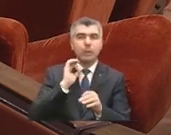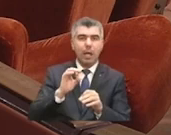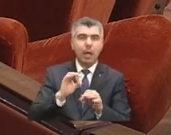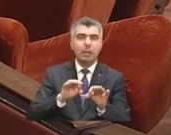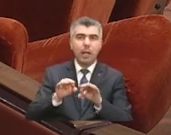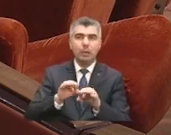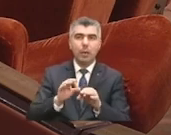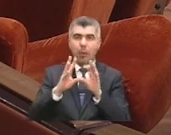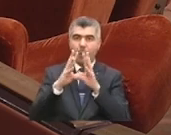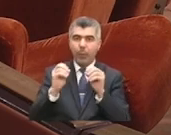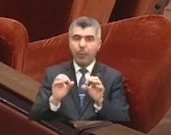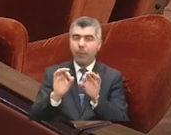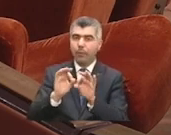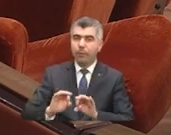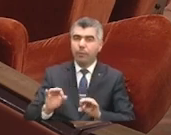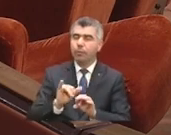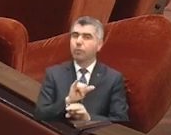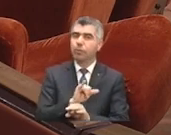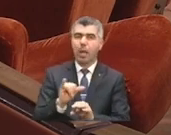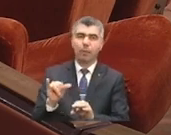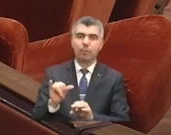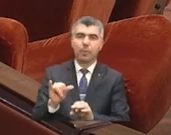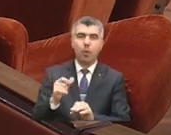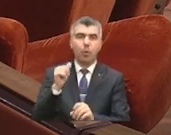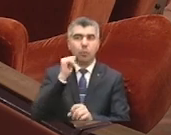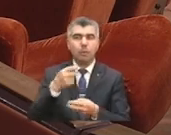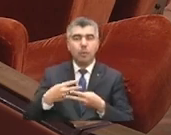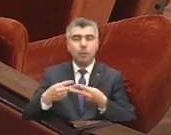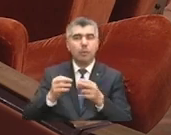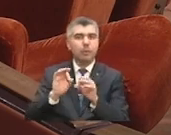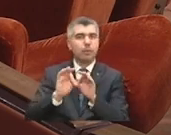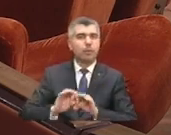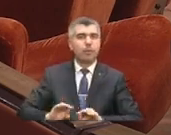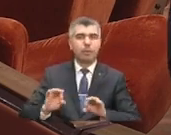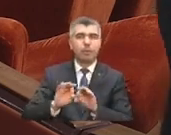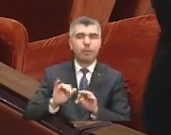استراتيجيه وفي الاخير ما كاين حتى حاجه ما كاين. لاش انا ما جيتش نكذب على المغاربه وهذه الحكومه ما جاتش تكذب على المغاربه. شكرا.